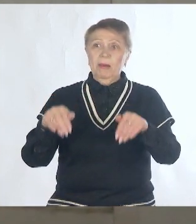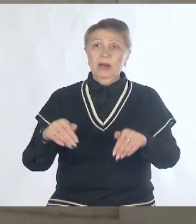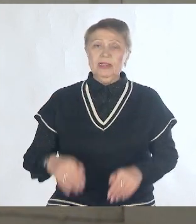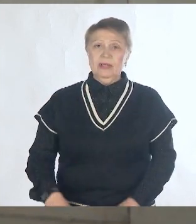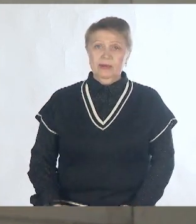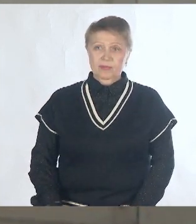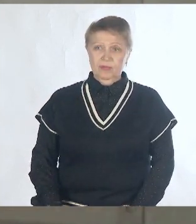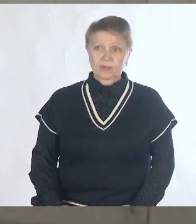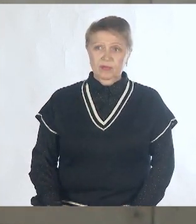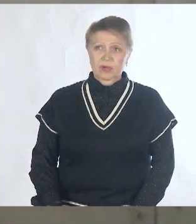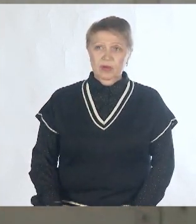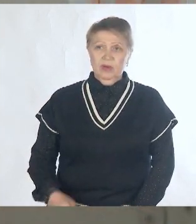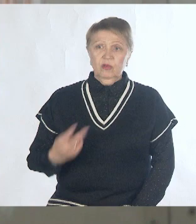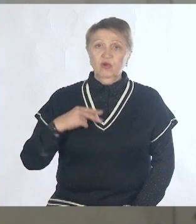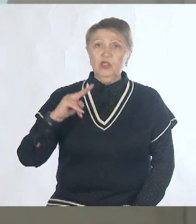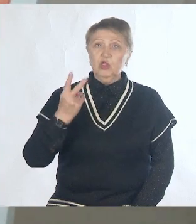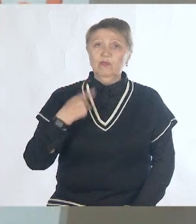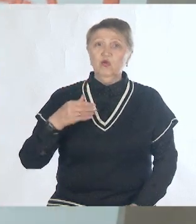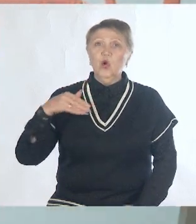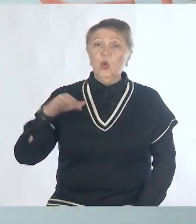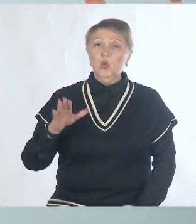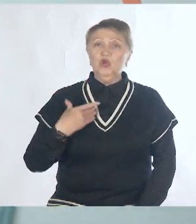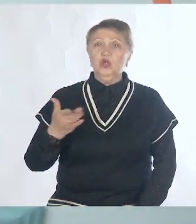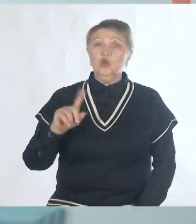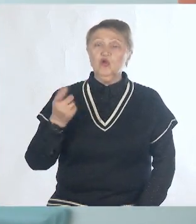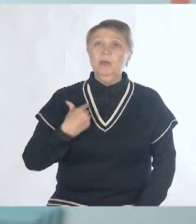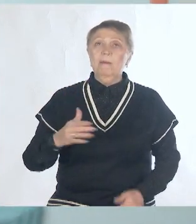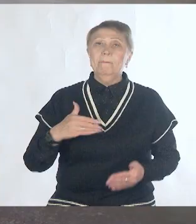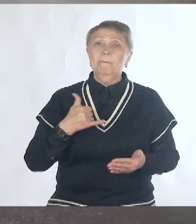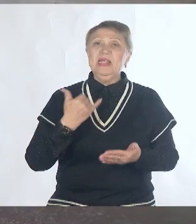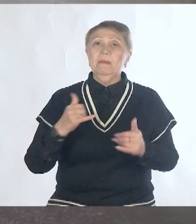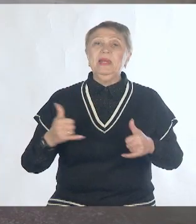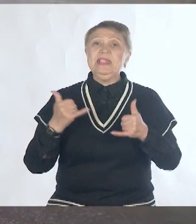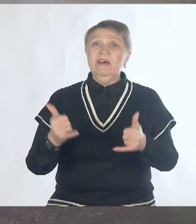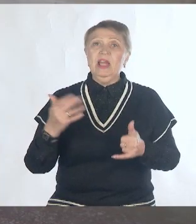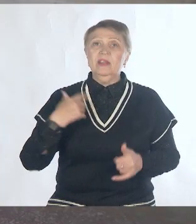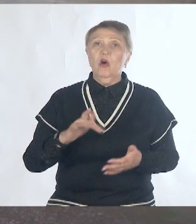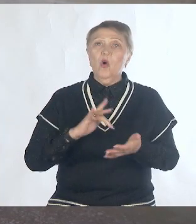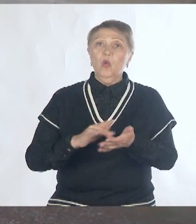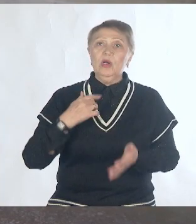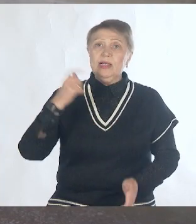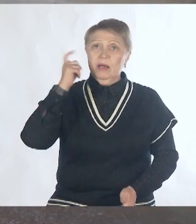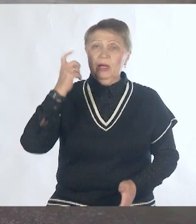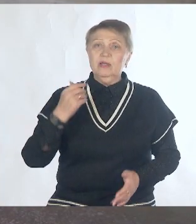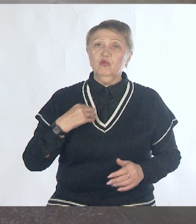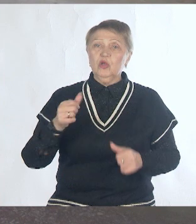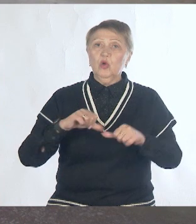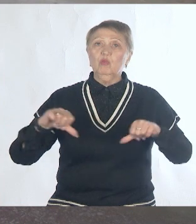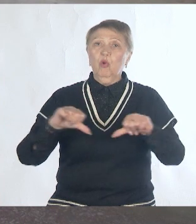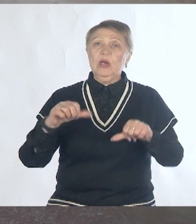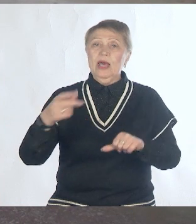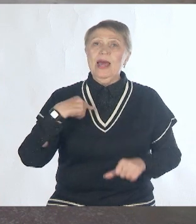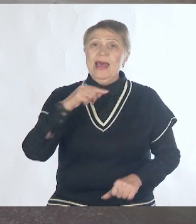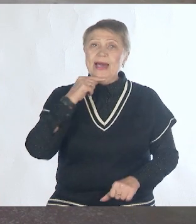а он из двух лучше чего что представлять только аппарат спорной . на